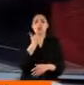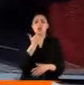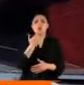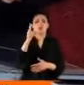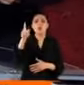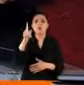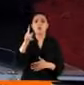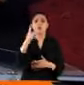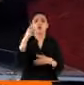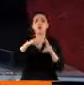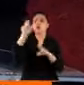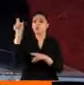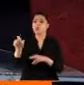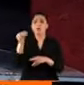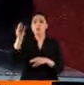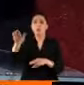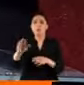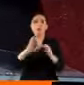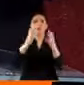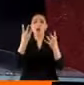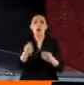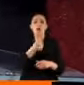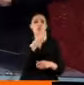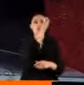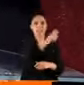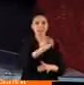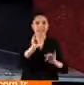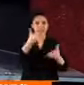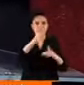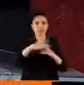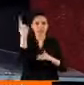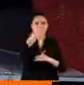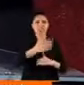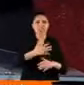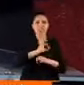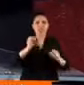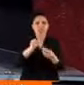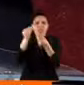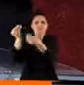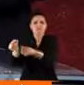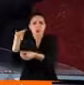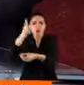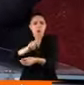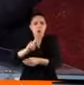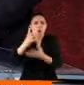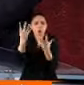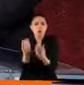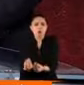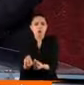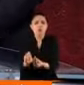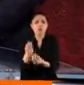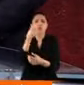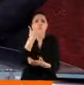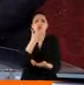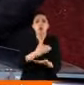4 yaşındaki kuzey Efe'ye ne olmuştu? Babası yaramazlık yapıyor diye onu nefessiz bırakmış, ölümüne yol açmıştı.